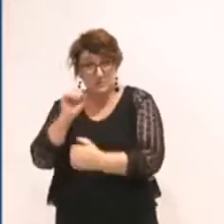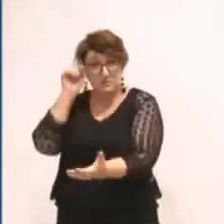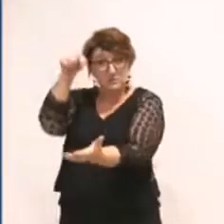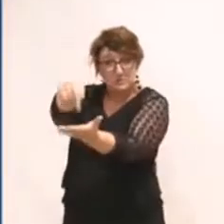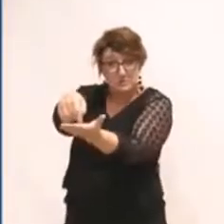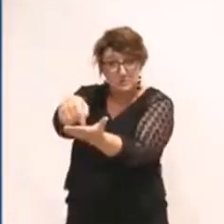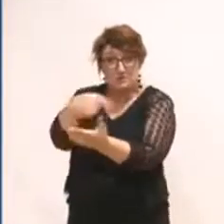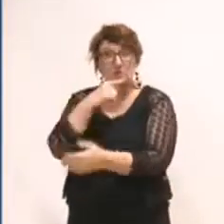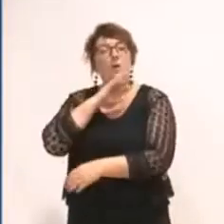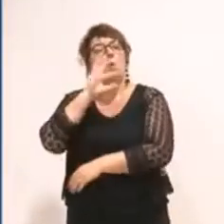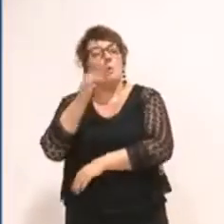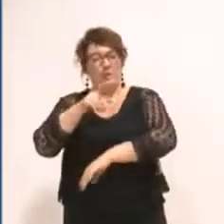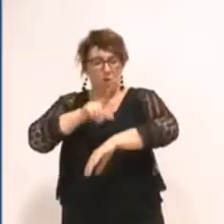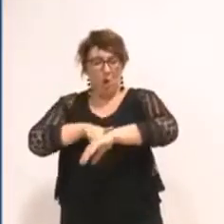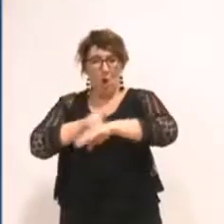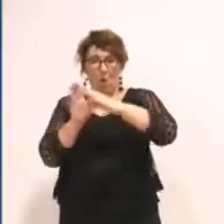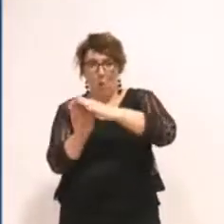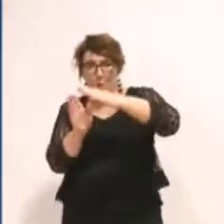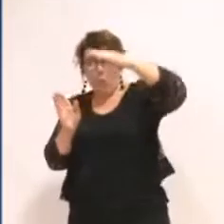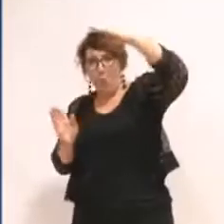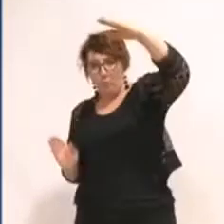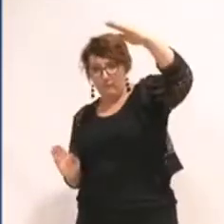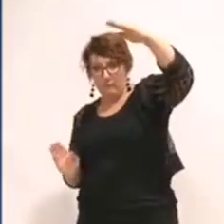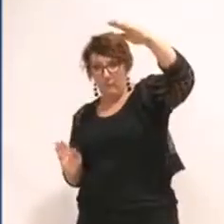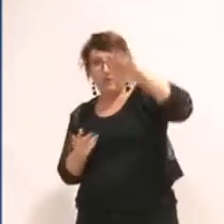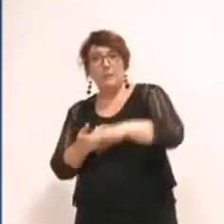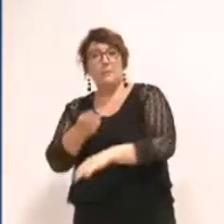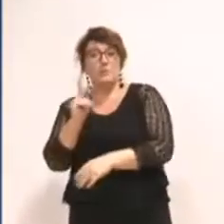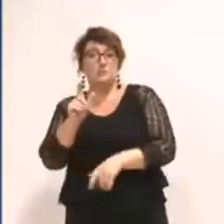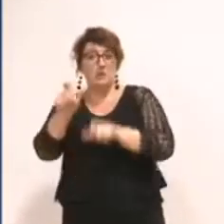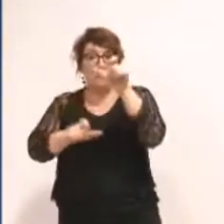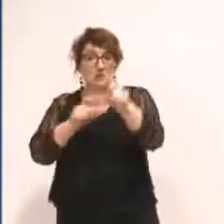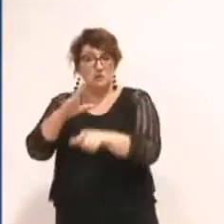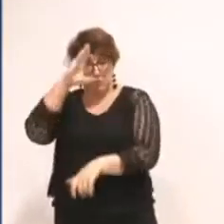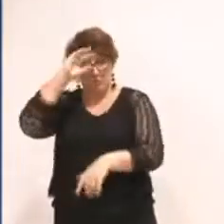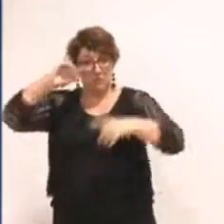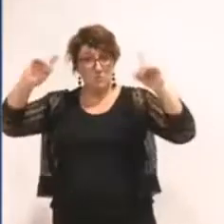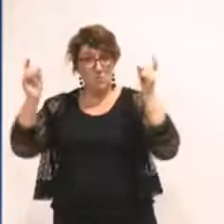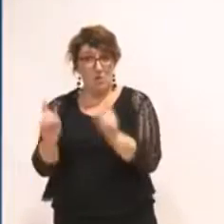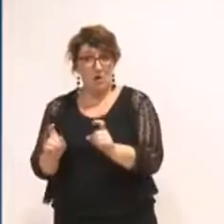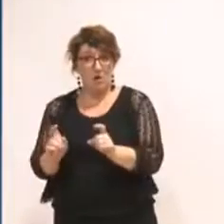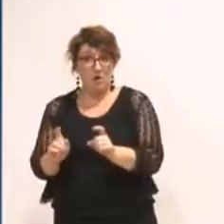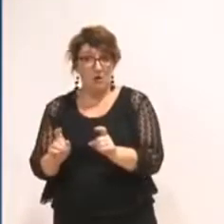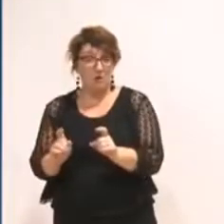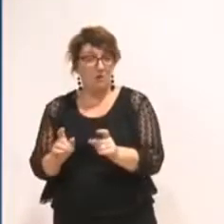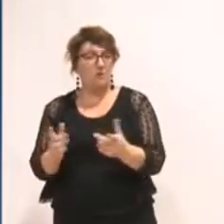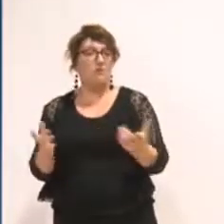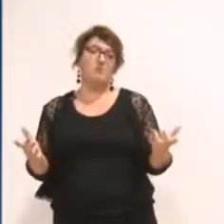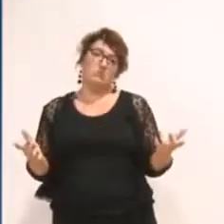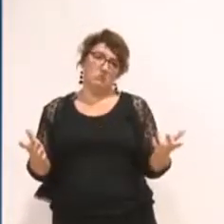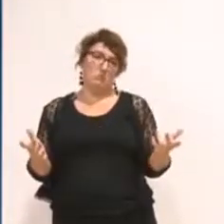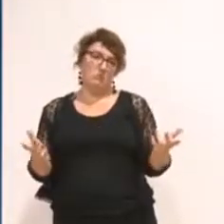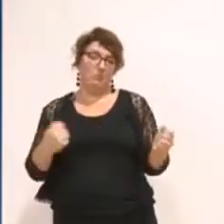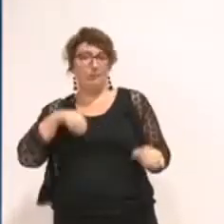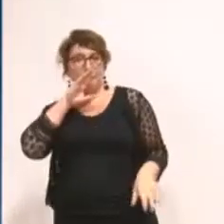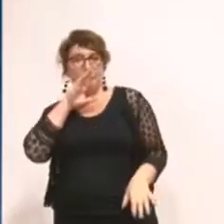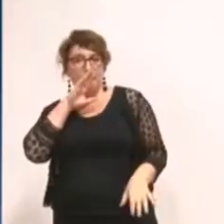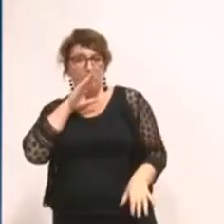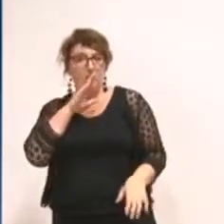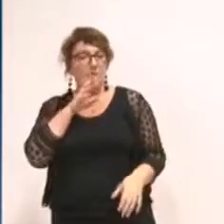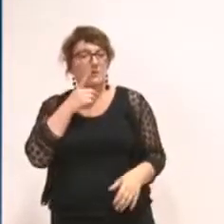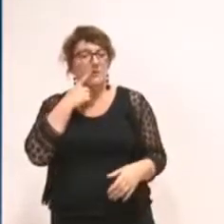horaire, mais avec moins de personnel. Et toc pour le personnel. C'est rendre des espaces qui sont un peu plus